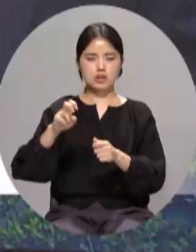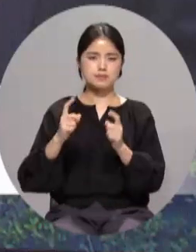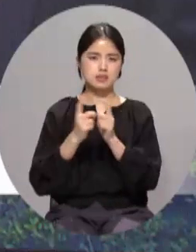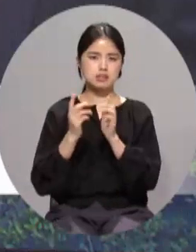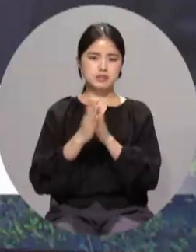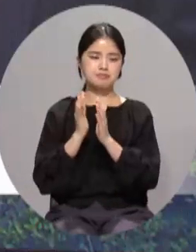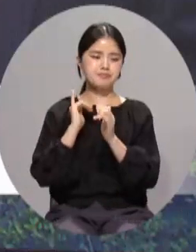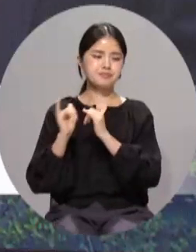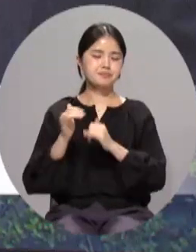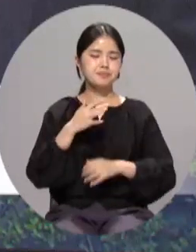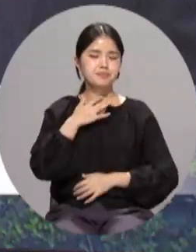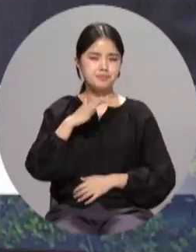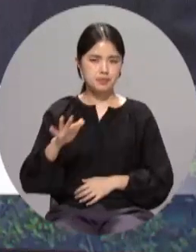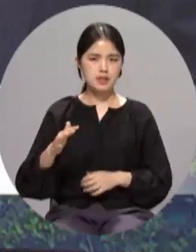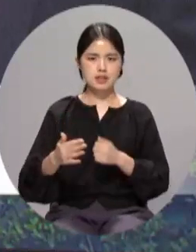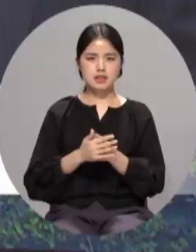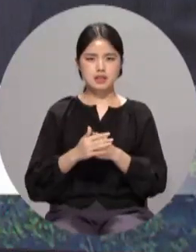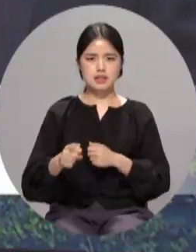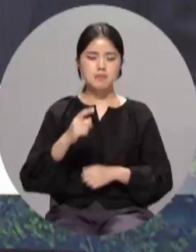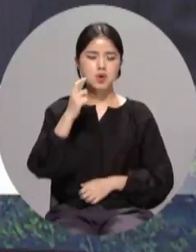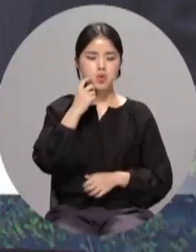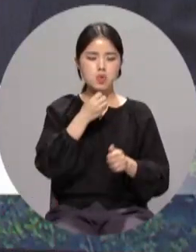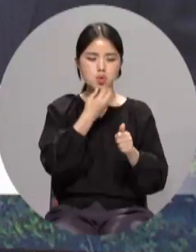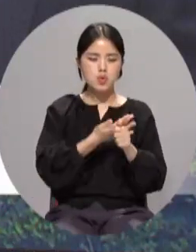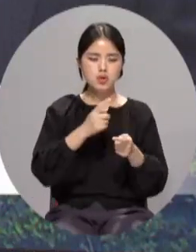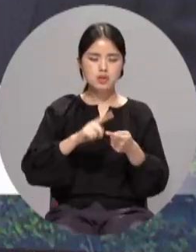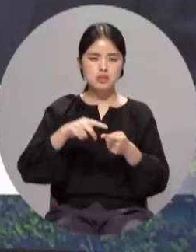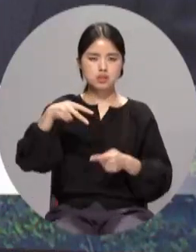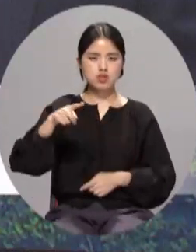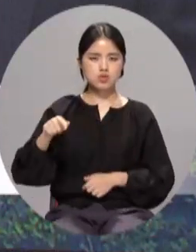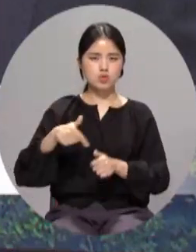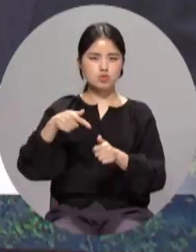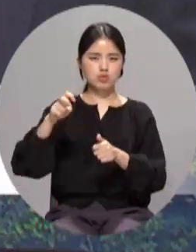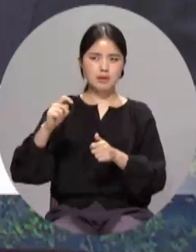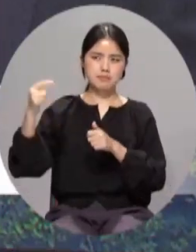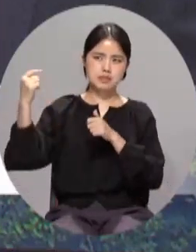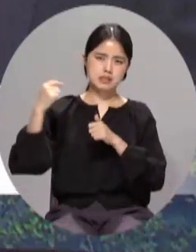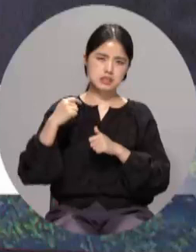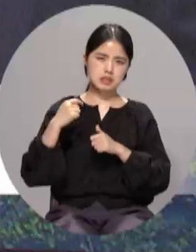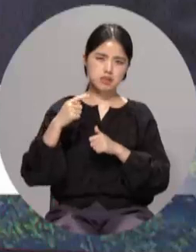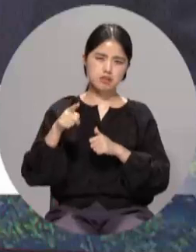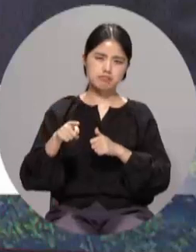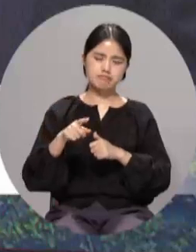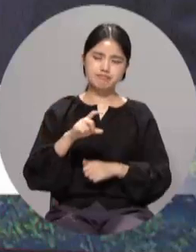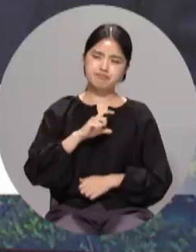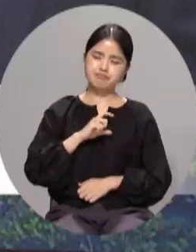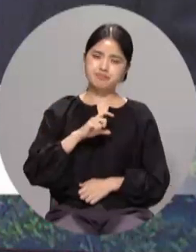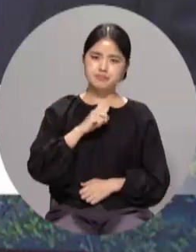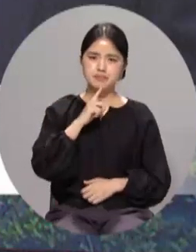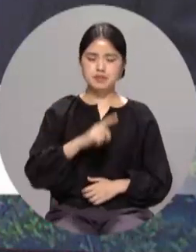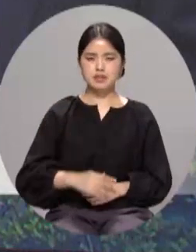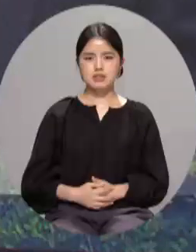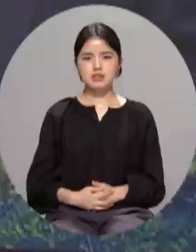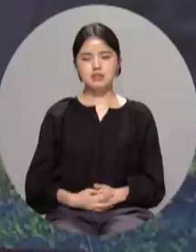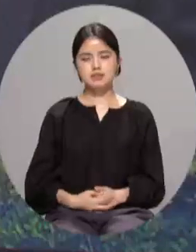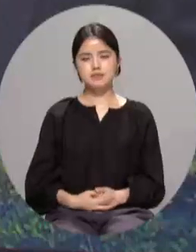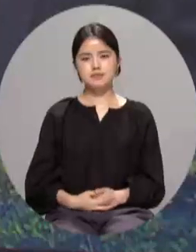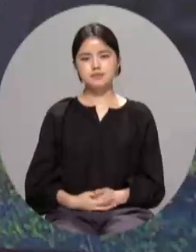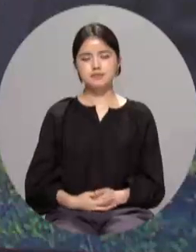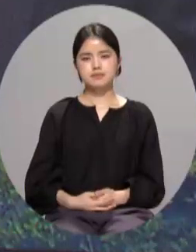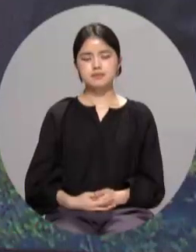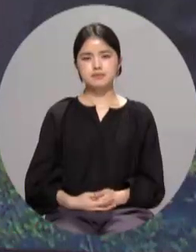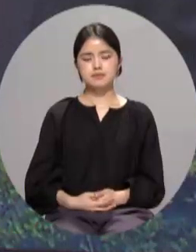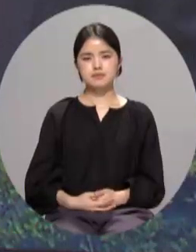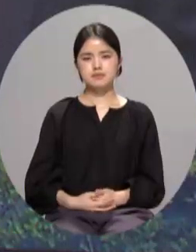연락을 주고받은 적은 없다며 위증교사 의혹과는 조금은 거리를 두면서 여전한 미스터리가 되고 있습니다.